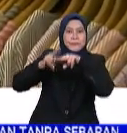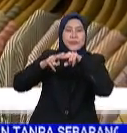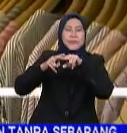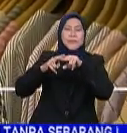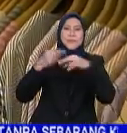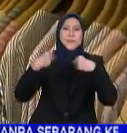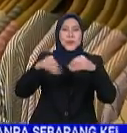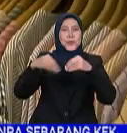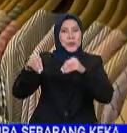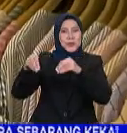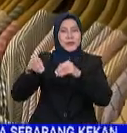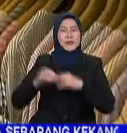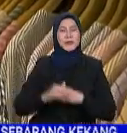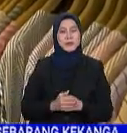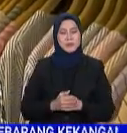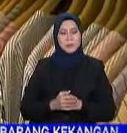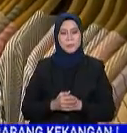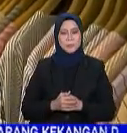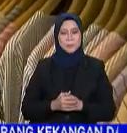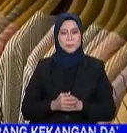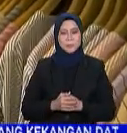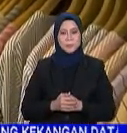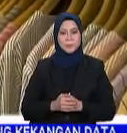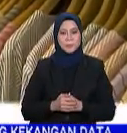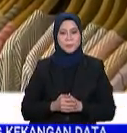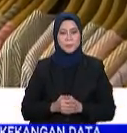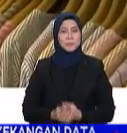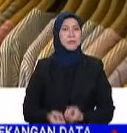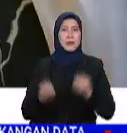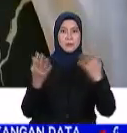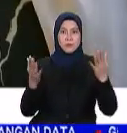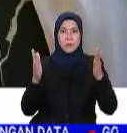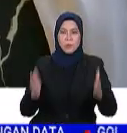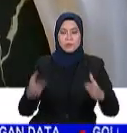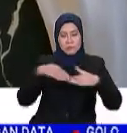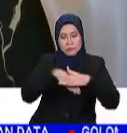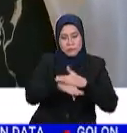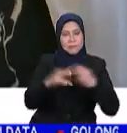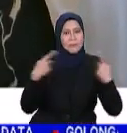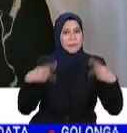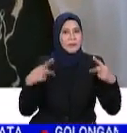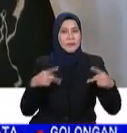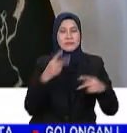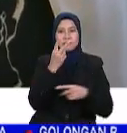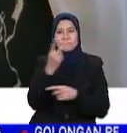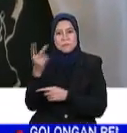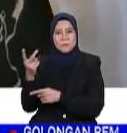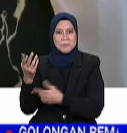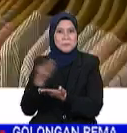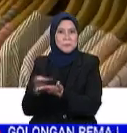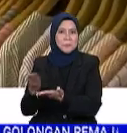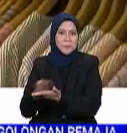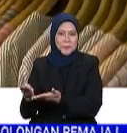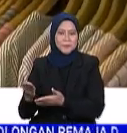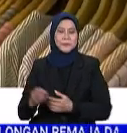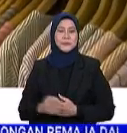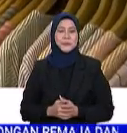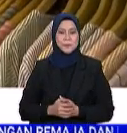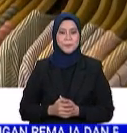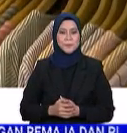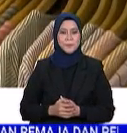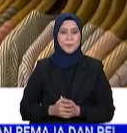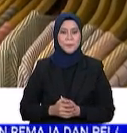Lepas tu kata apa? Ramai jugalah masuk dalam kedai ni. Syukur lah kan. Sebab